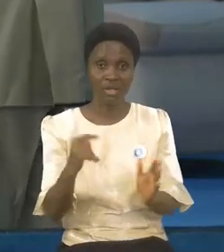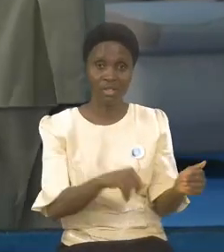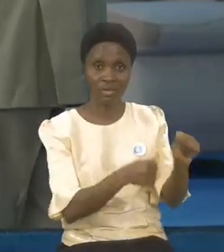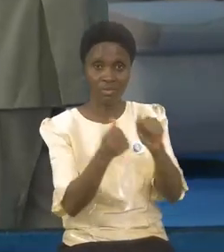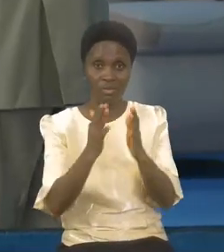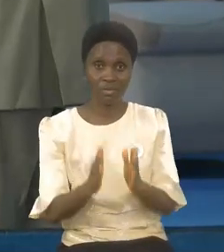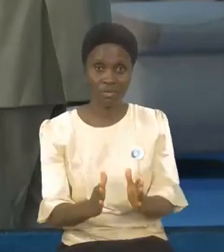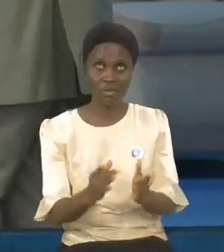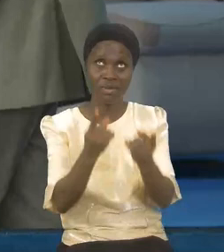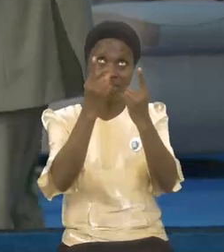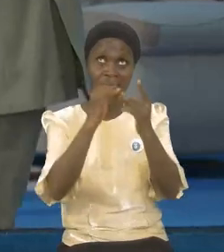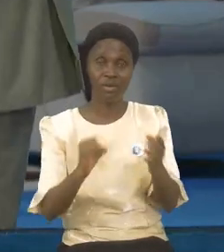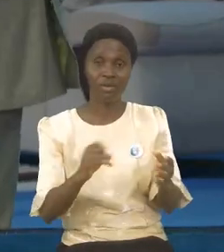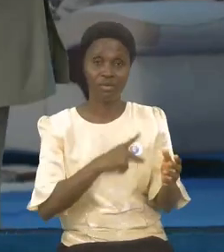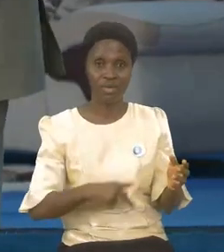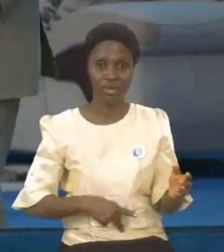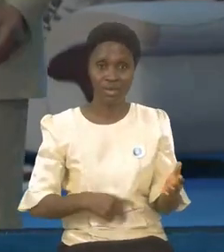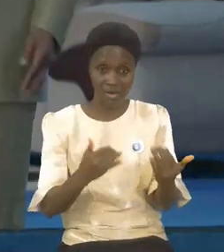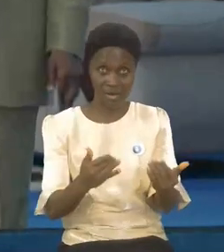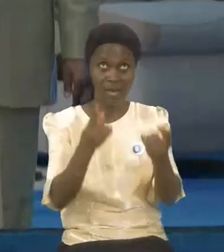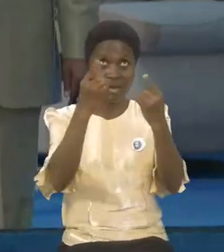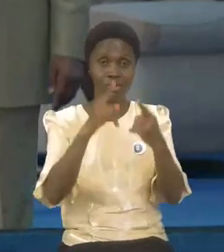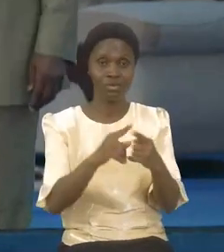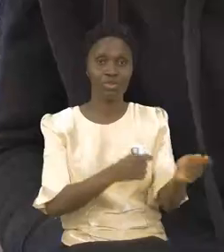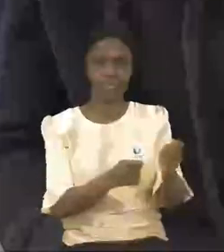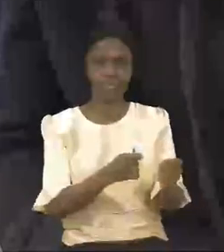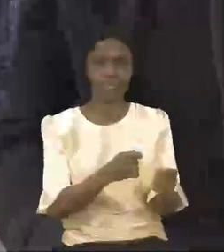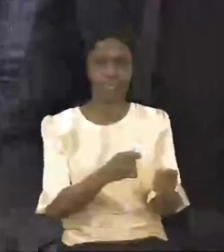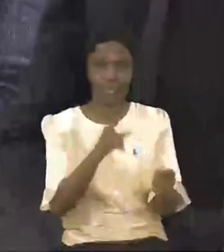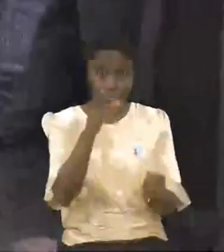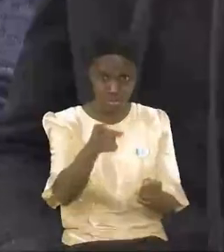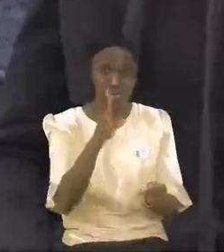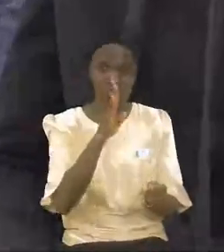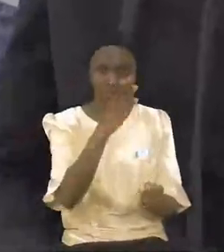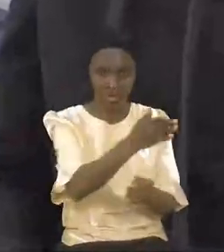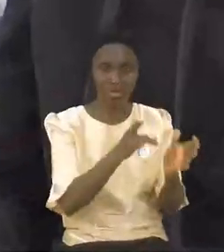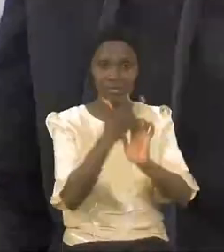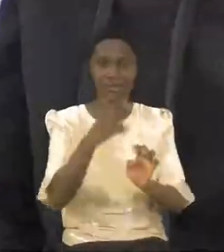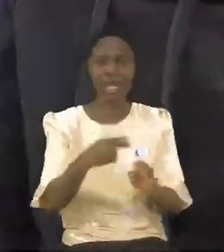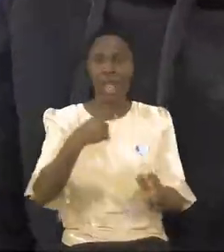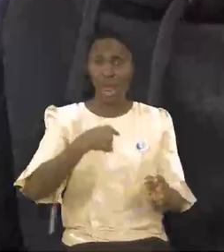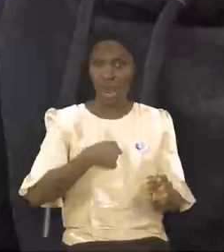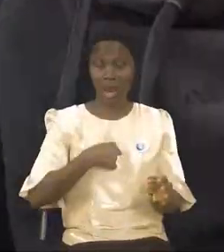baptise, le roi à venir. Maintenant, il vient régner et vous serez là. Et je